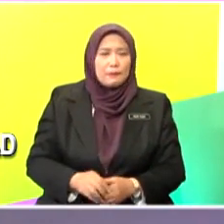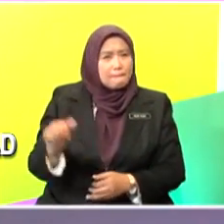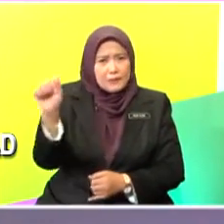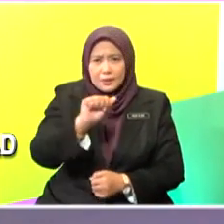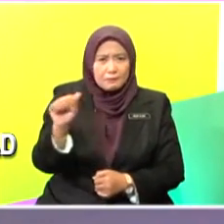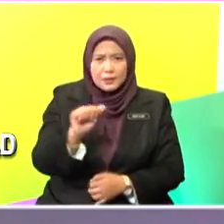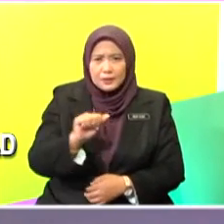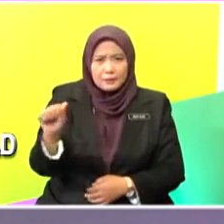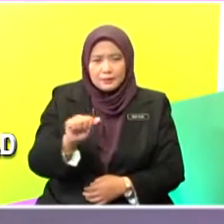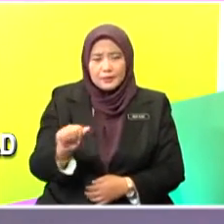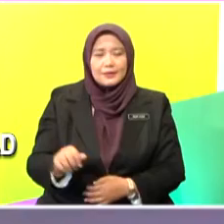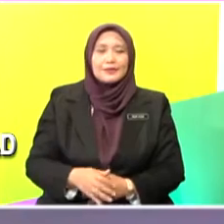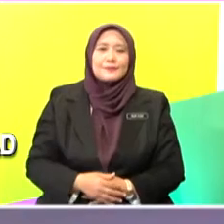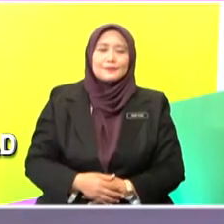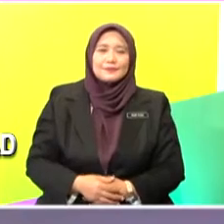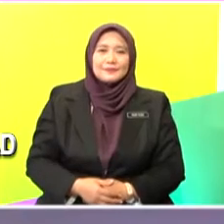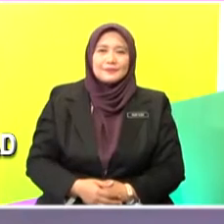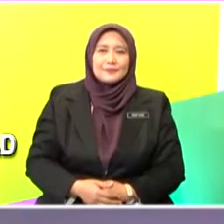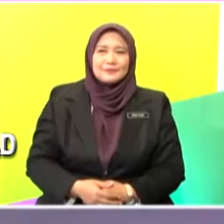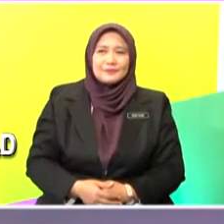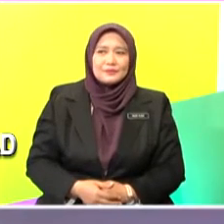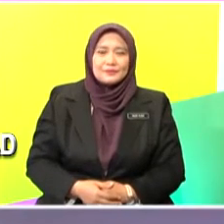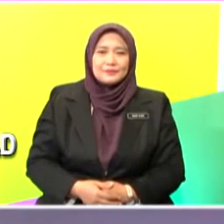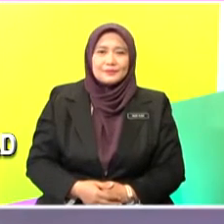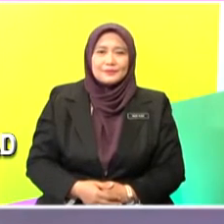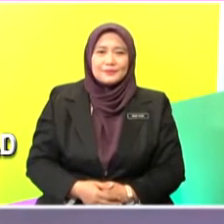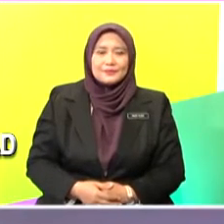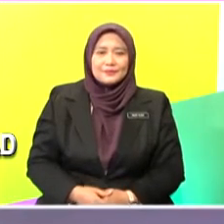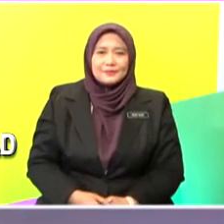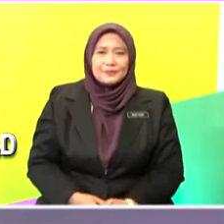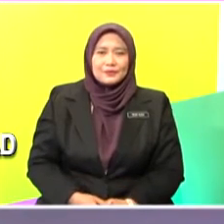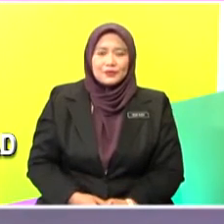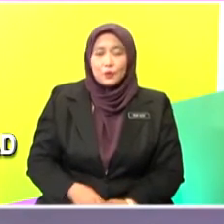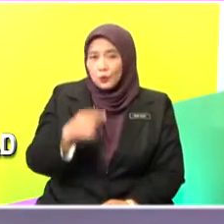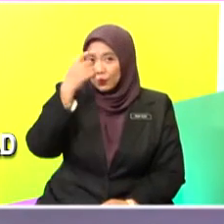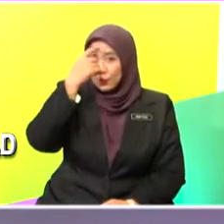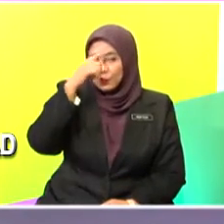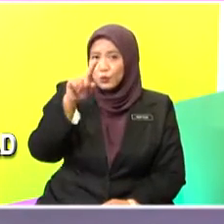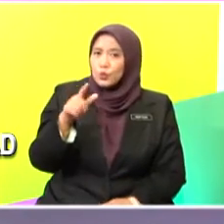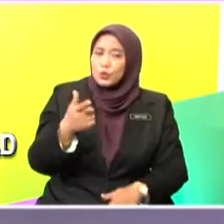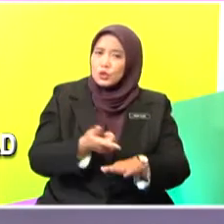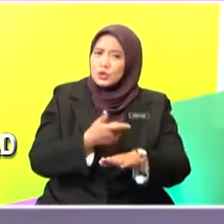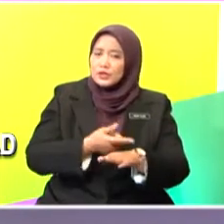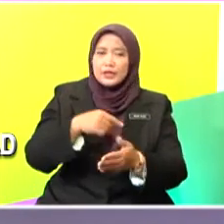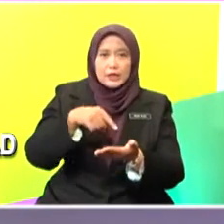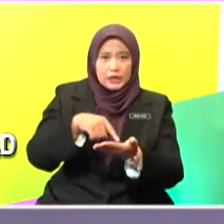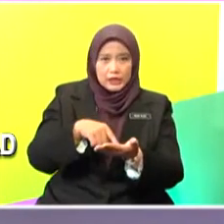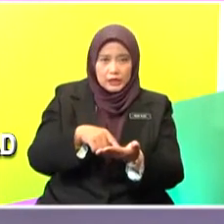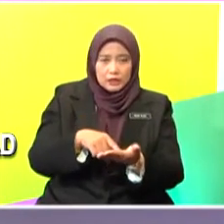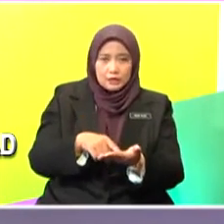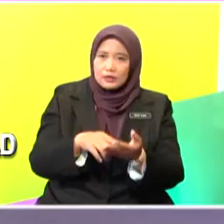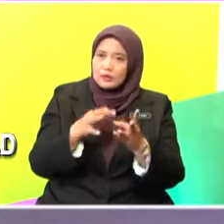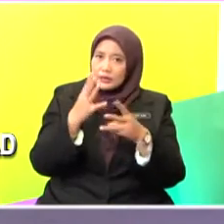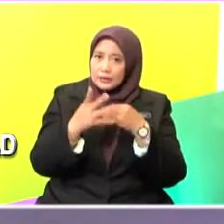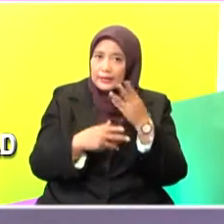cikgu ya. Okey, kita tekan. Okey, sambil kita buat macam ni sebenarnya nak melatih apa? Motor halus. Murid-murid kat